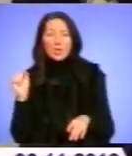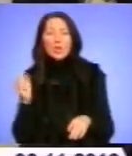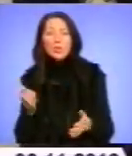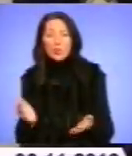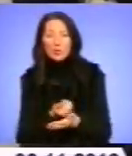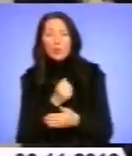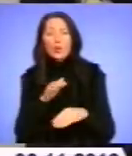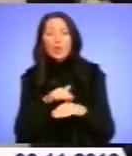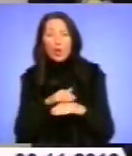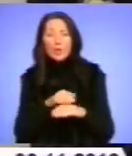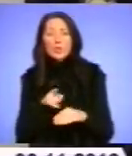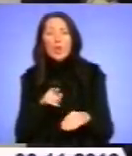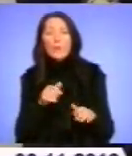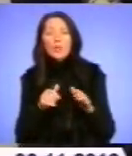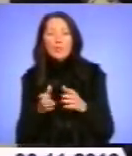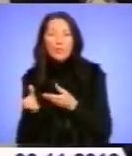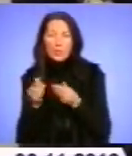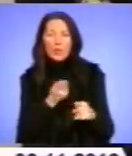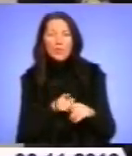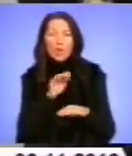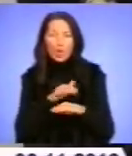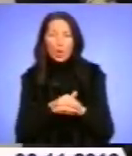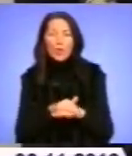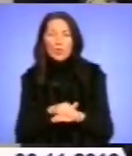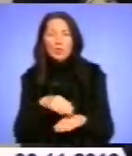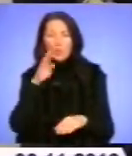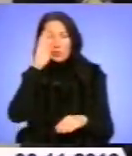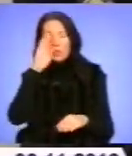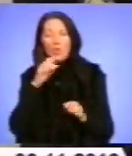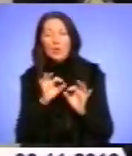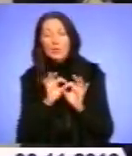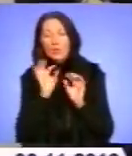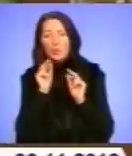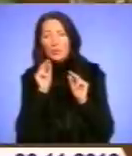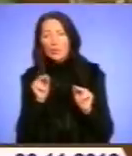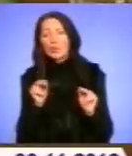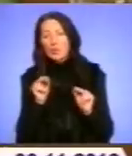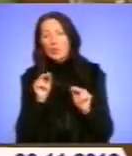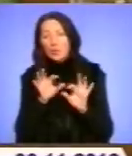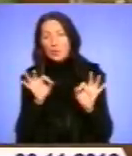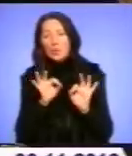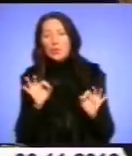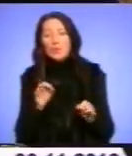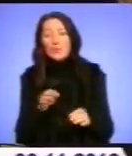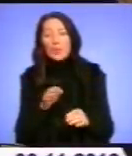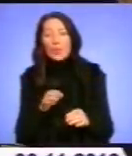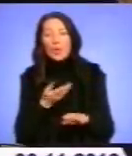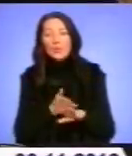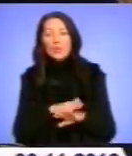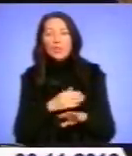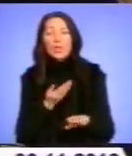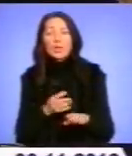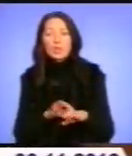докази. І під тиском цих доказів підозрюваному нічого не залежало дізнатися у скоєнні злочину. Тяжкі тілесні ушкодження, що спричинили